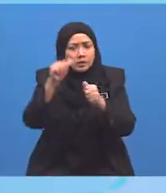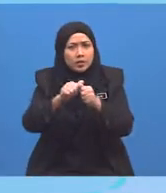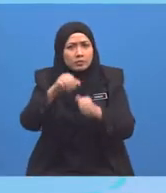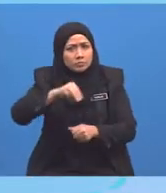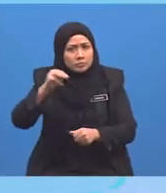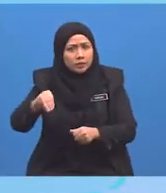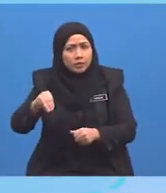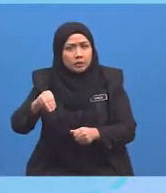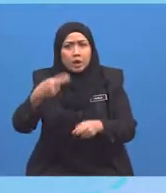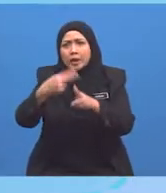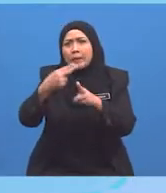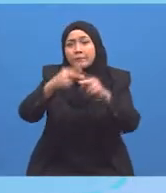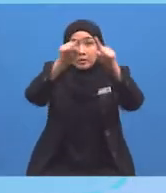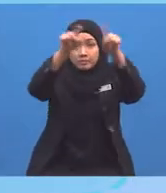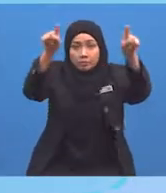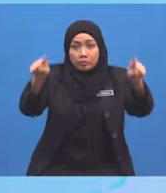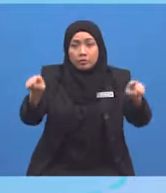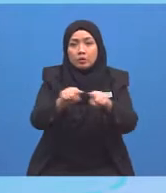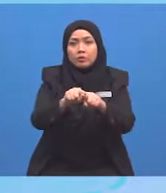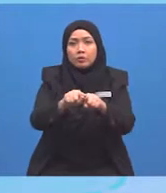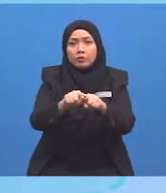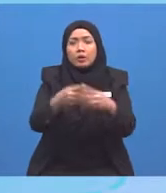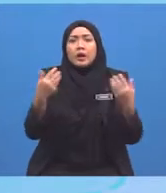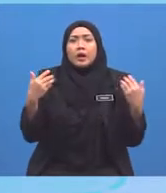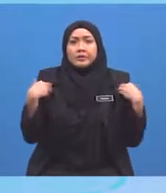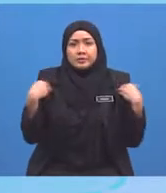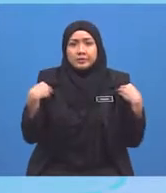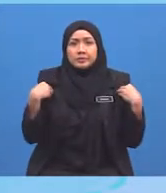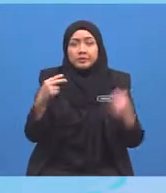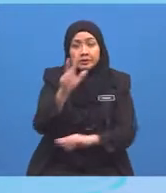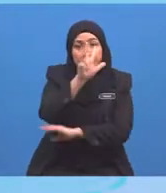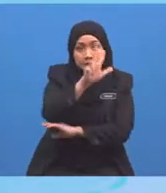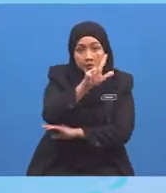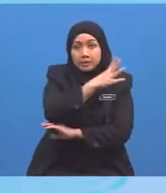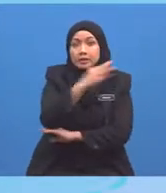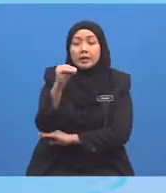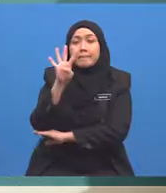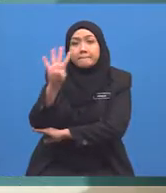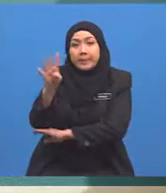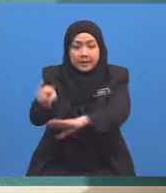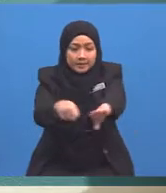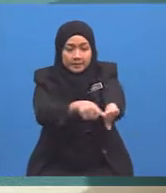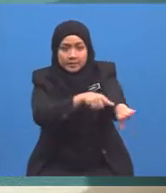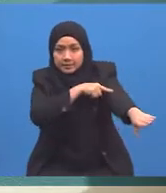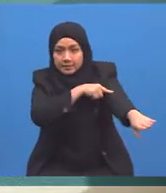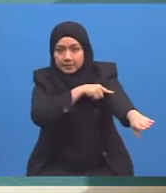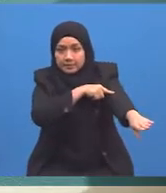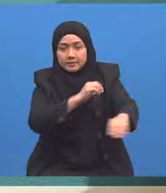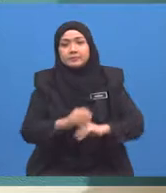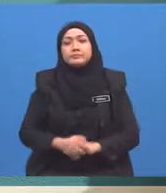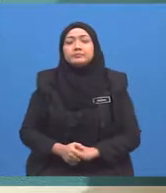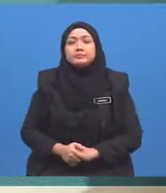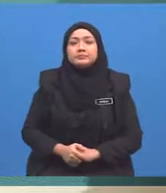melukis, melabel bucu dan menamakan poligon. Ha,